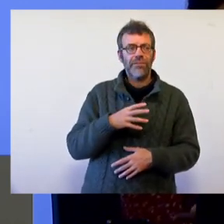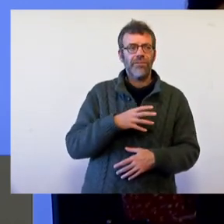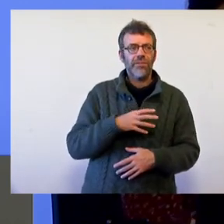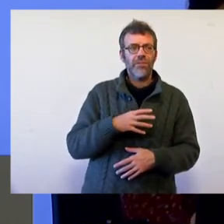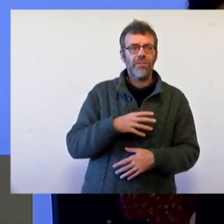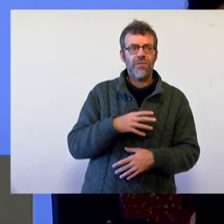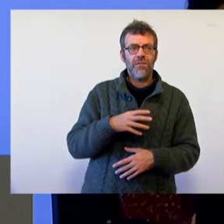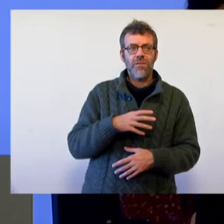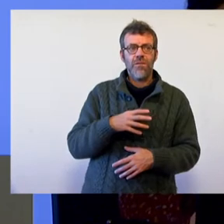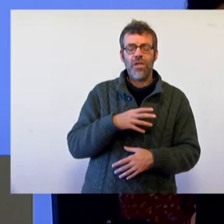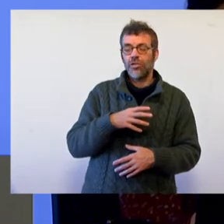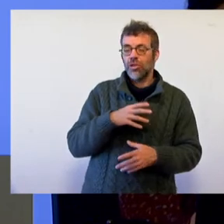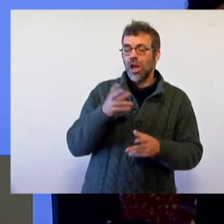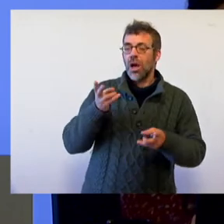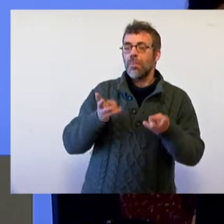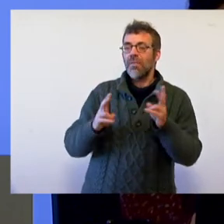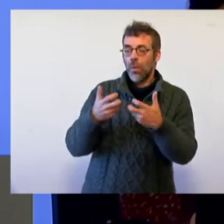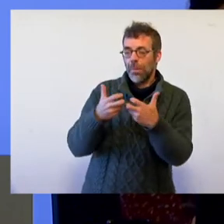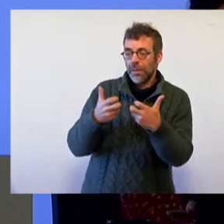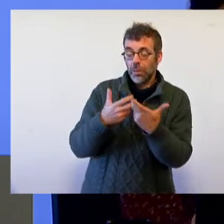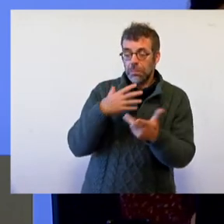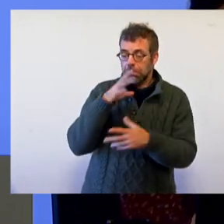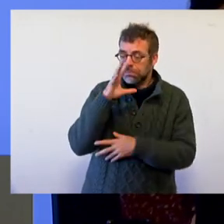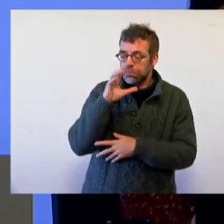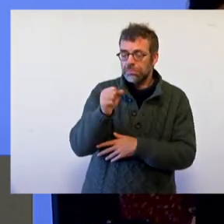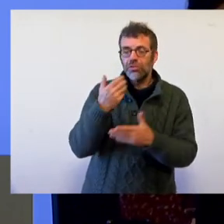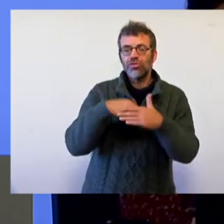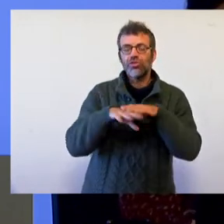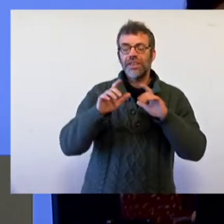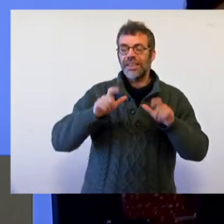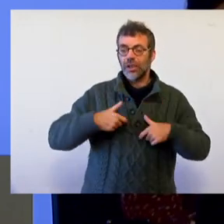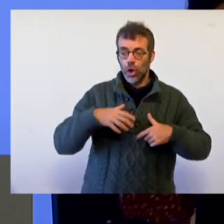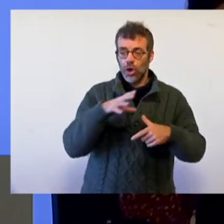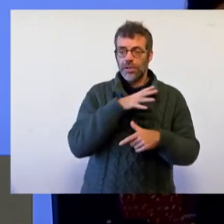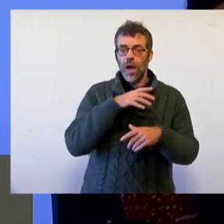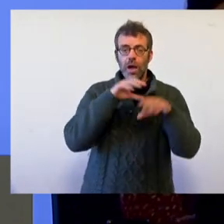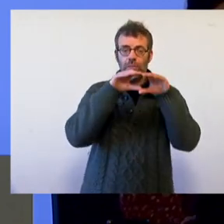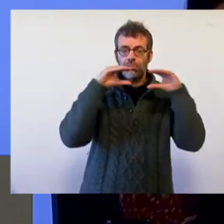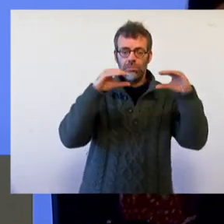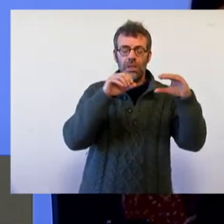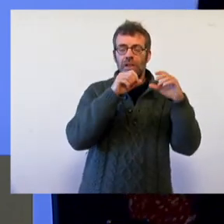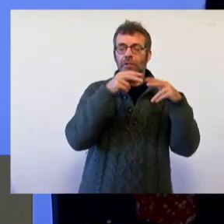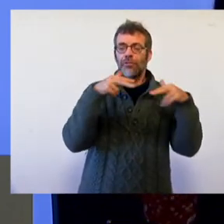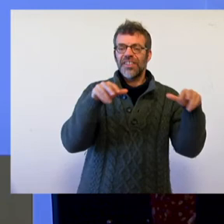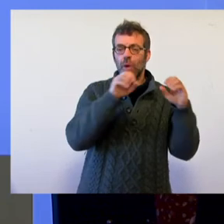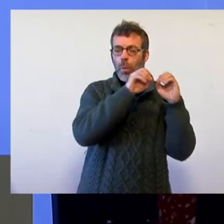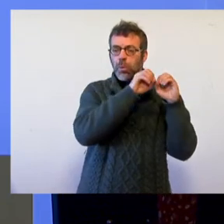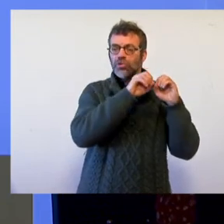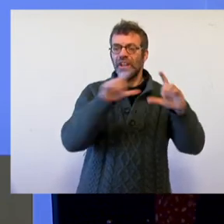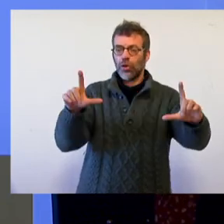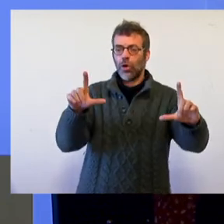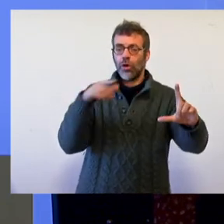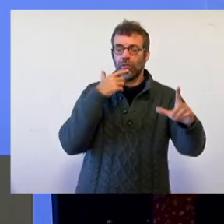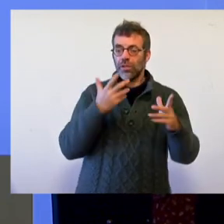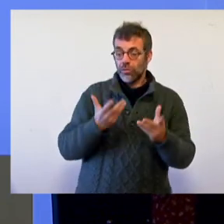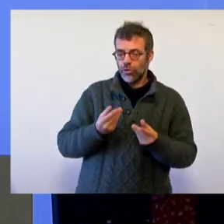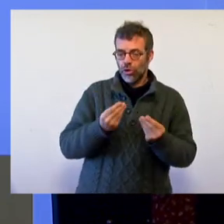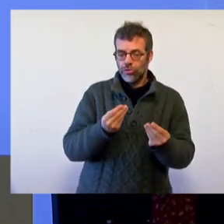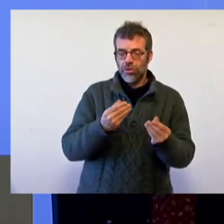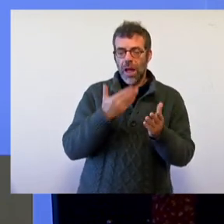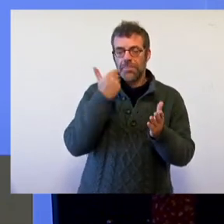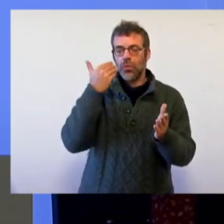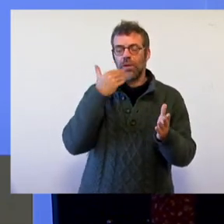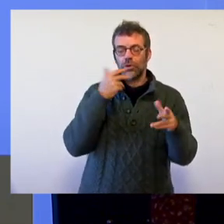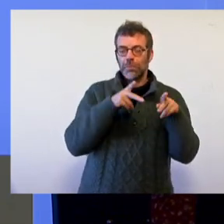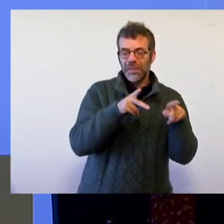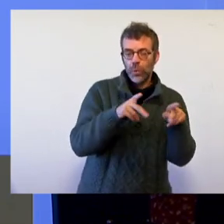les vidéoprojecteurs. Merci beaucoup, madame, de l'avoir relevé, améliorant la pédagogie. Et puis, nous serons jugés sur la baisse de la facture de